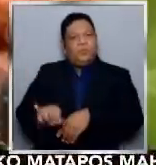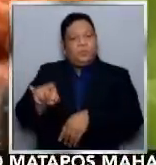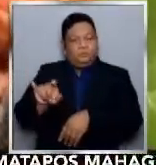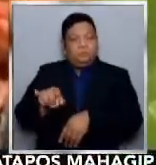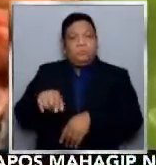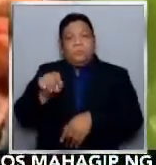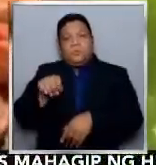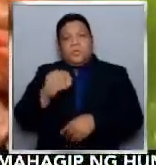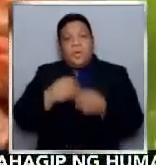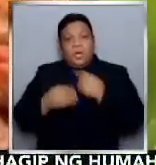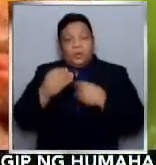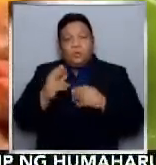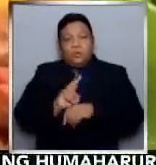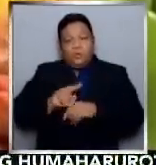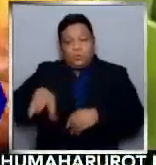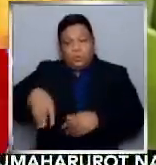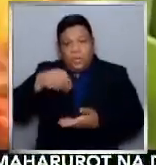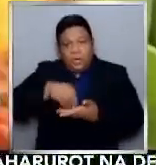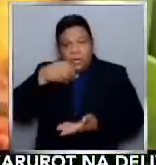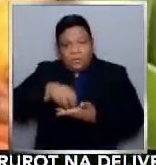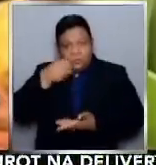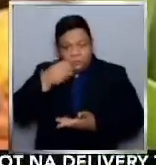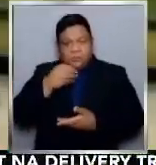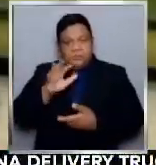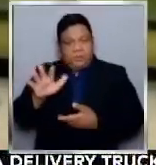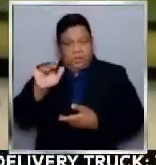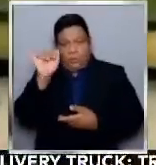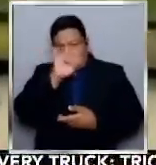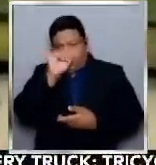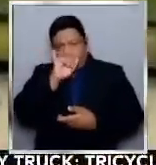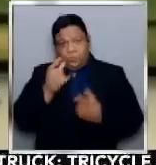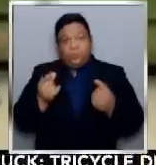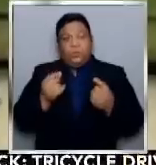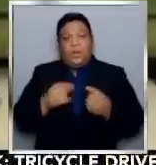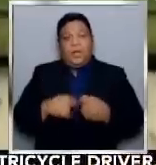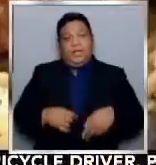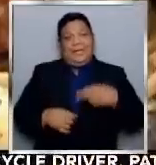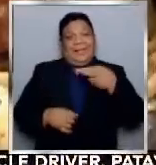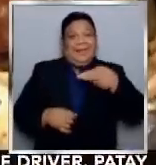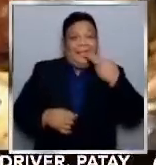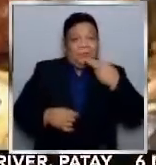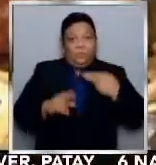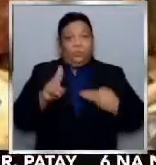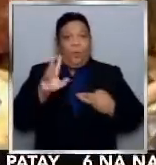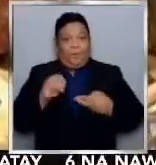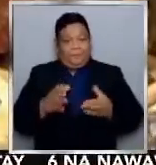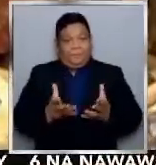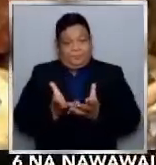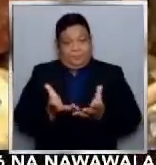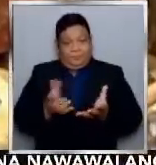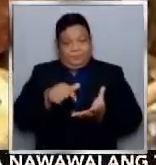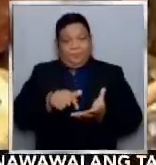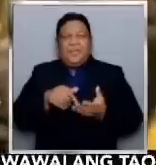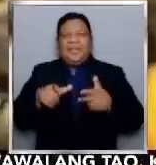ng nakakamay sa wikang Ilocano. Ang siste, ilalagay ang kanin at ulam sa dahon ng saging na nakapatong sa kawayan. Kwento